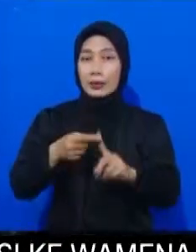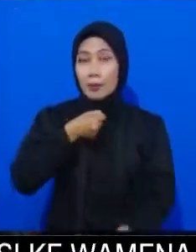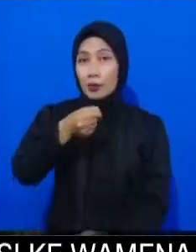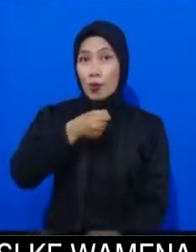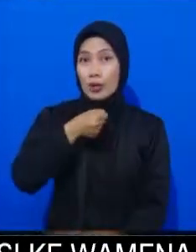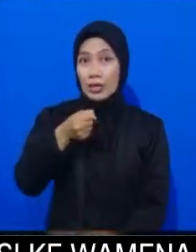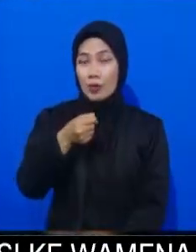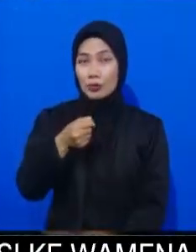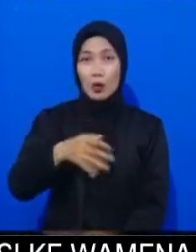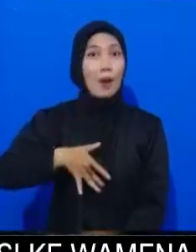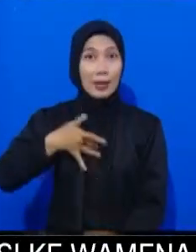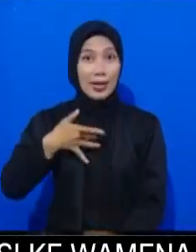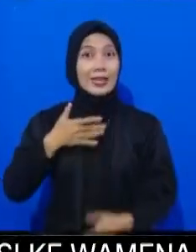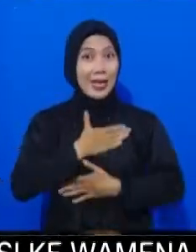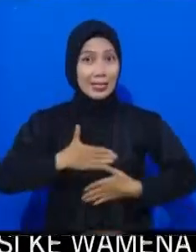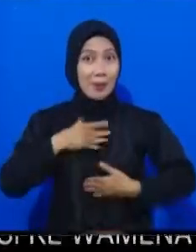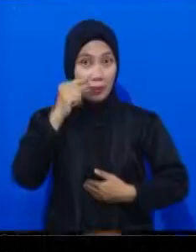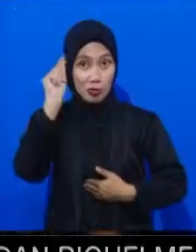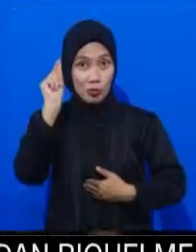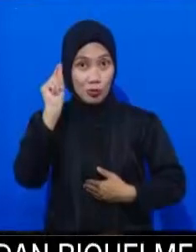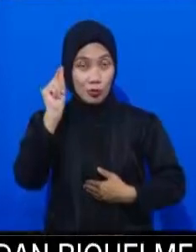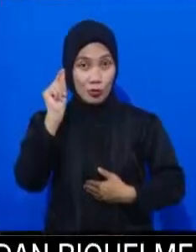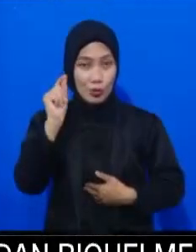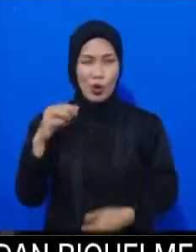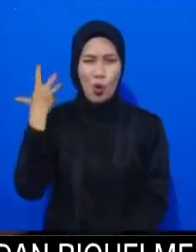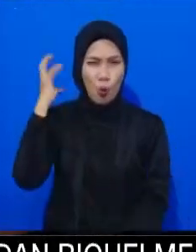ya. Nyaman, nggak ada suara.